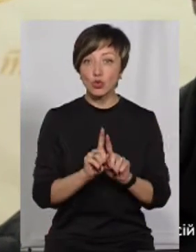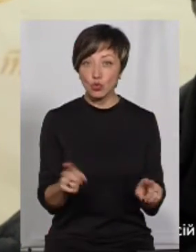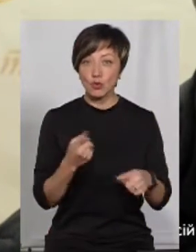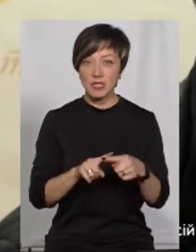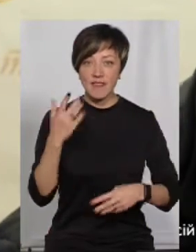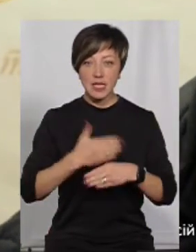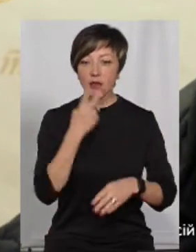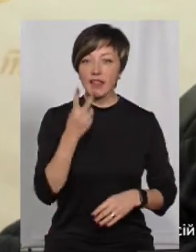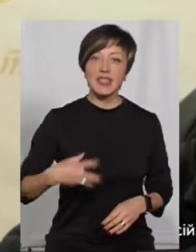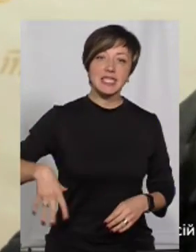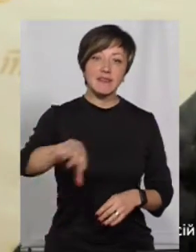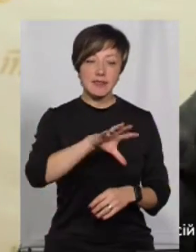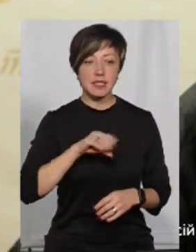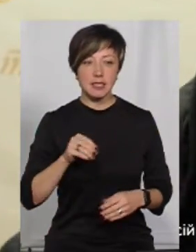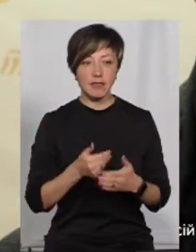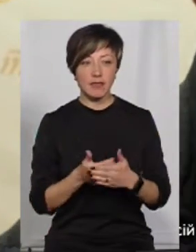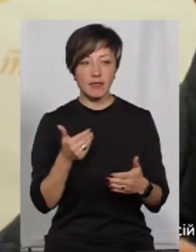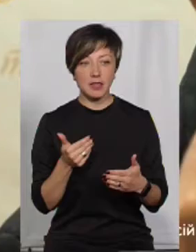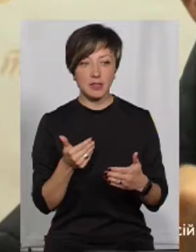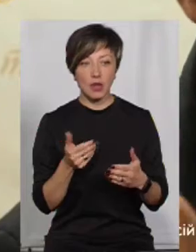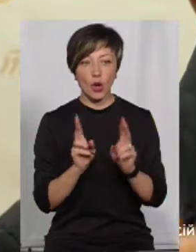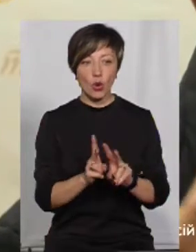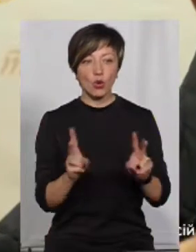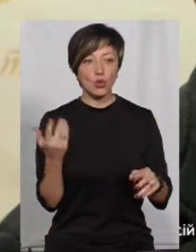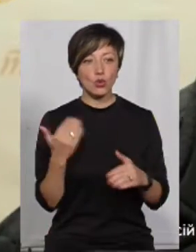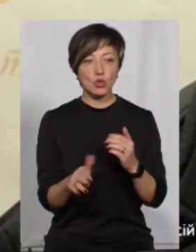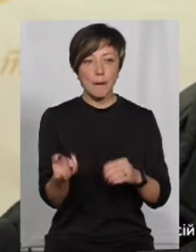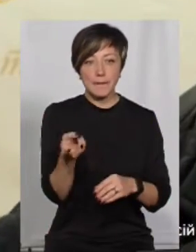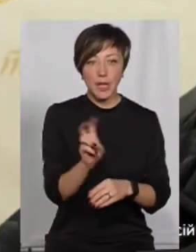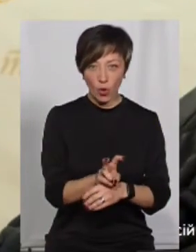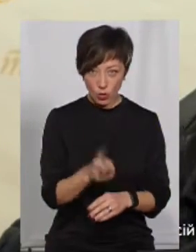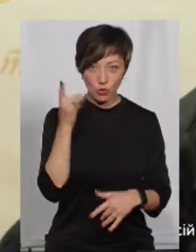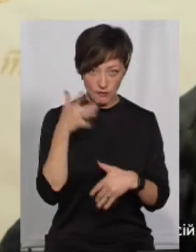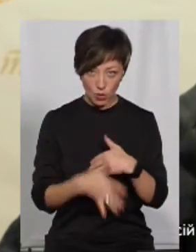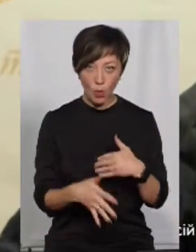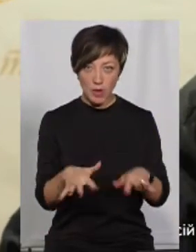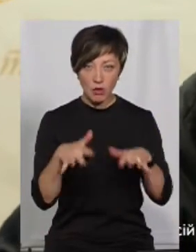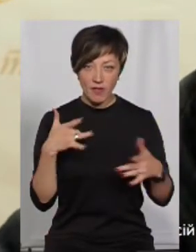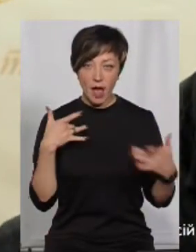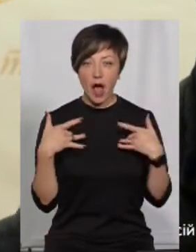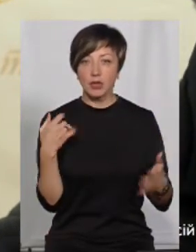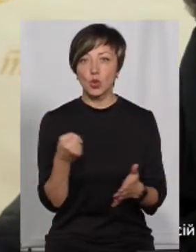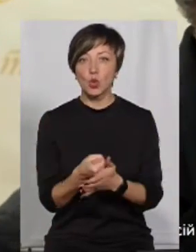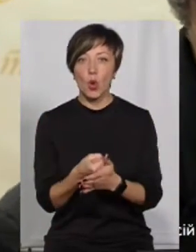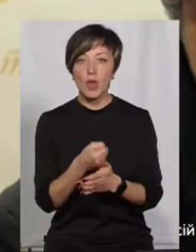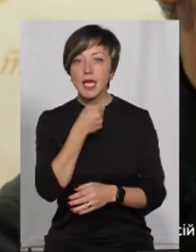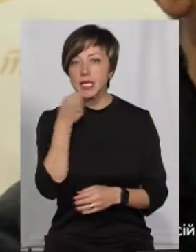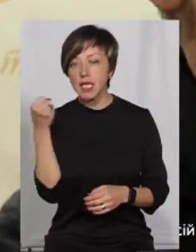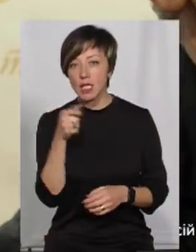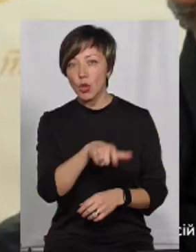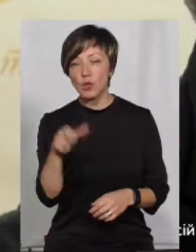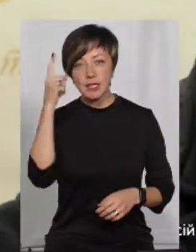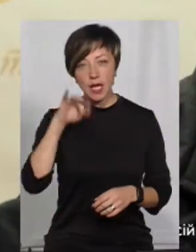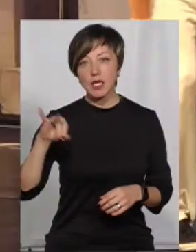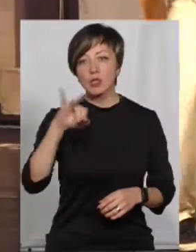виставу дивилися всі, від скажімо, тих, хто вже приходить усвідомлено в стіни театру, і до найстарших людей, які